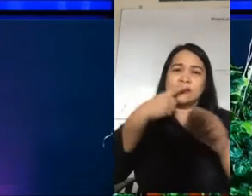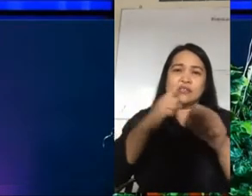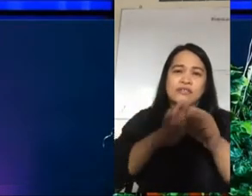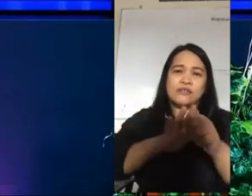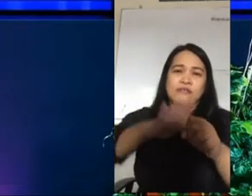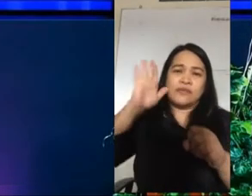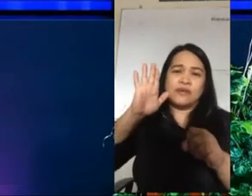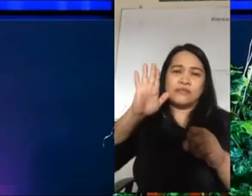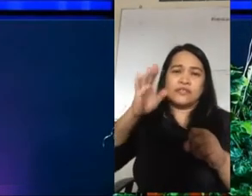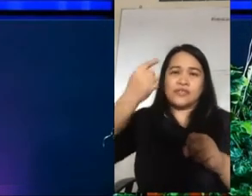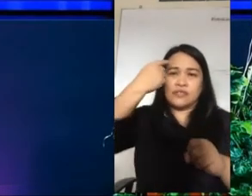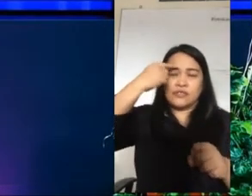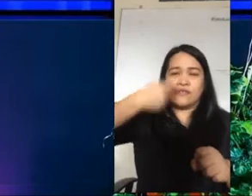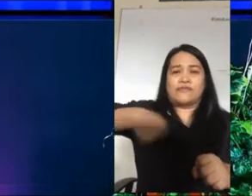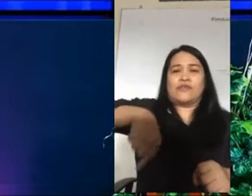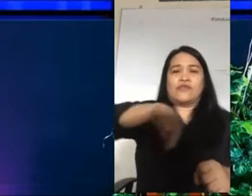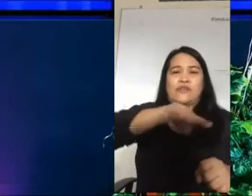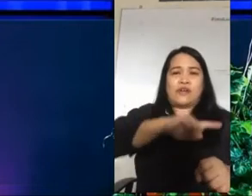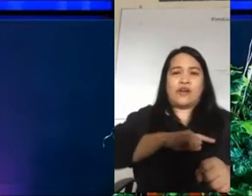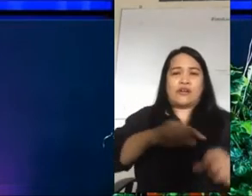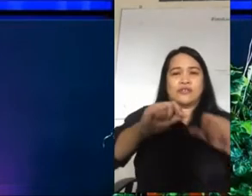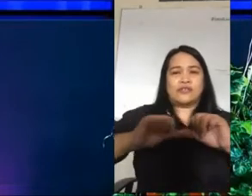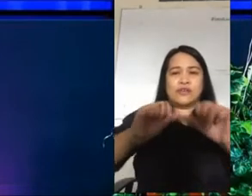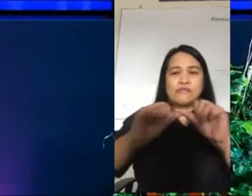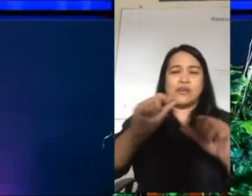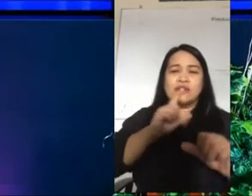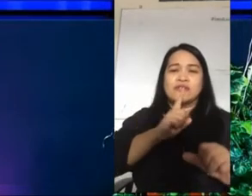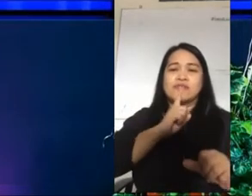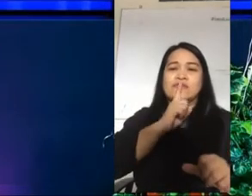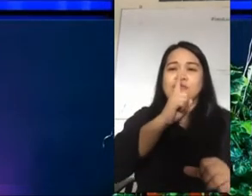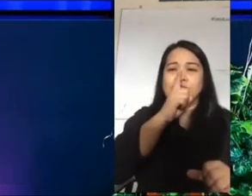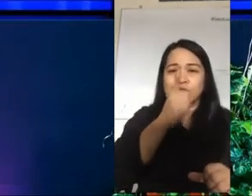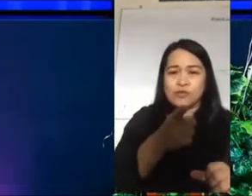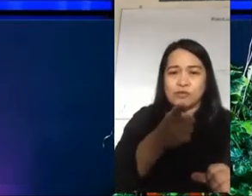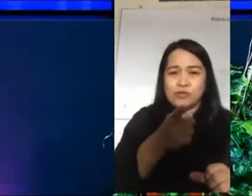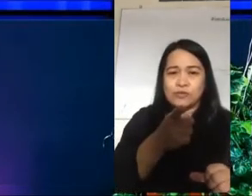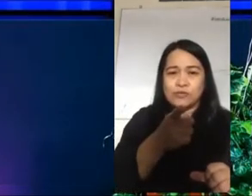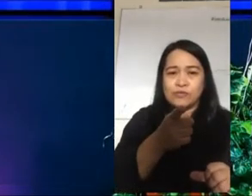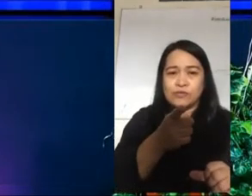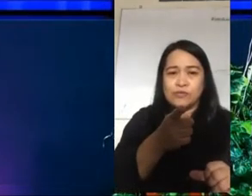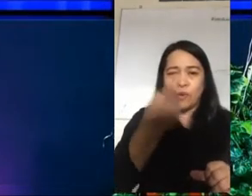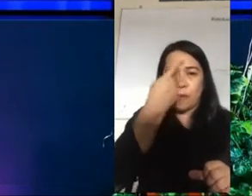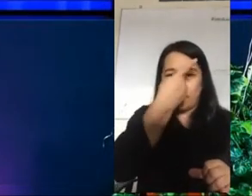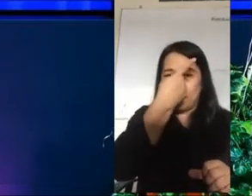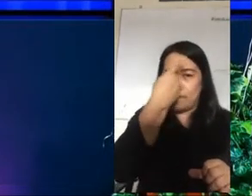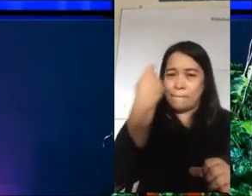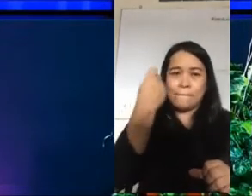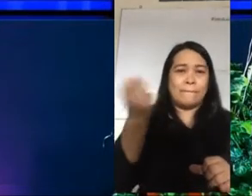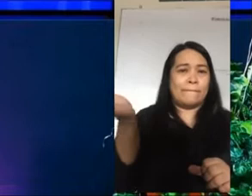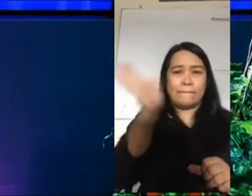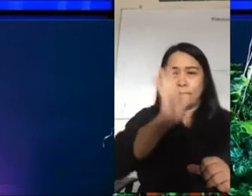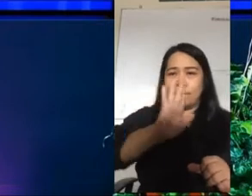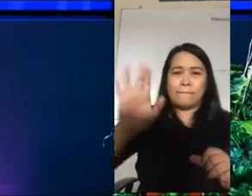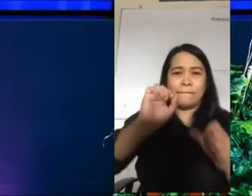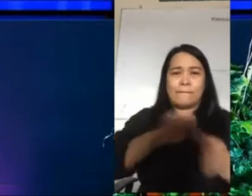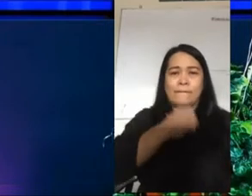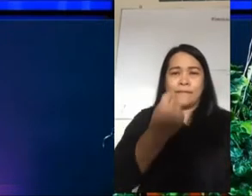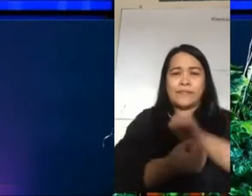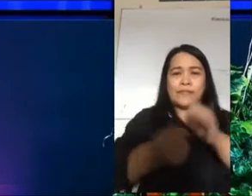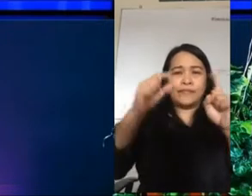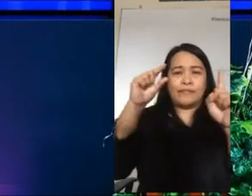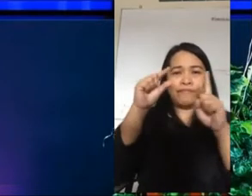for us remain true. Dahil hindi nagbabago ang salita ng Diyos, ang mabuting balita sa